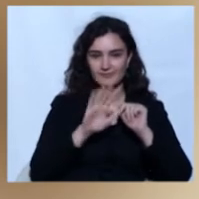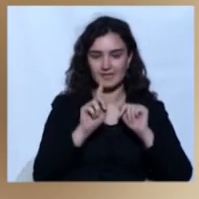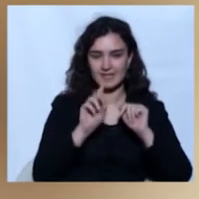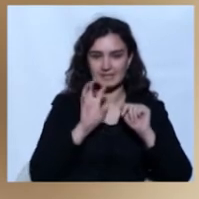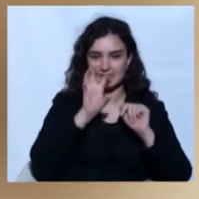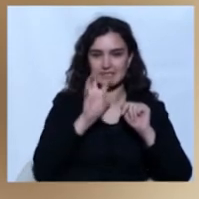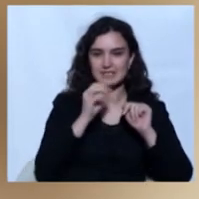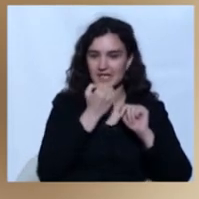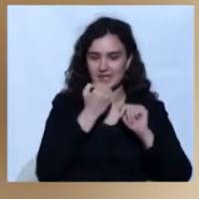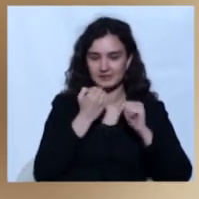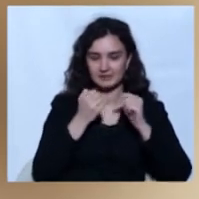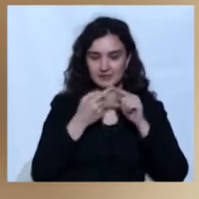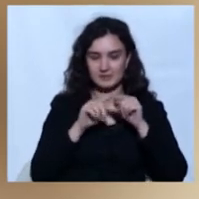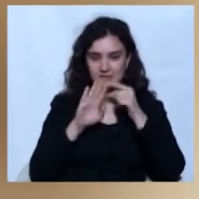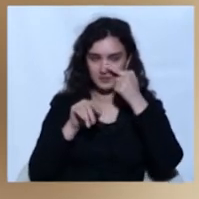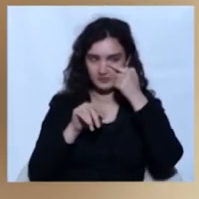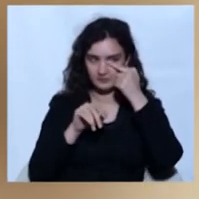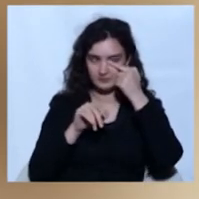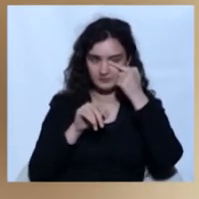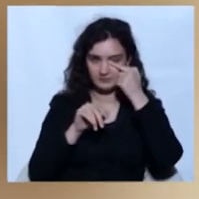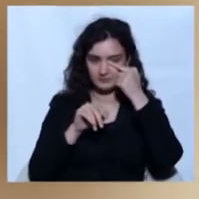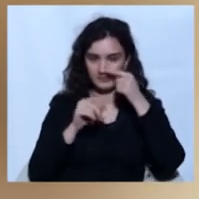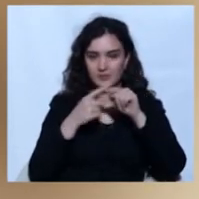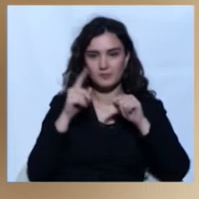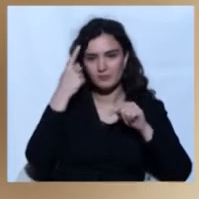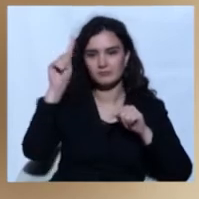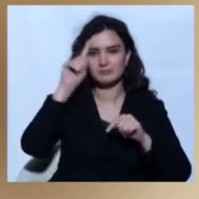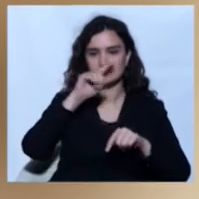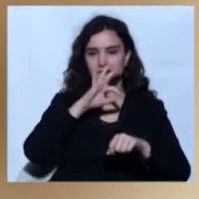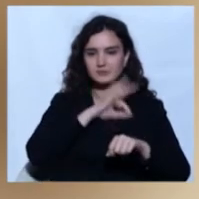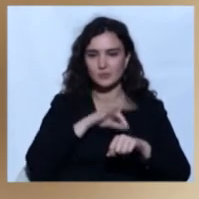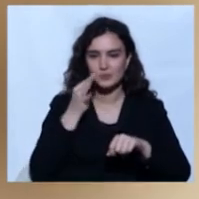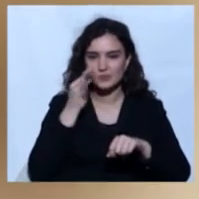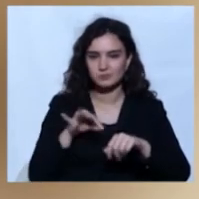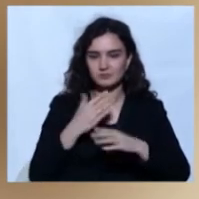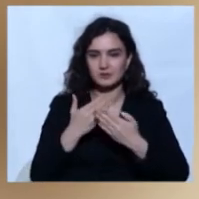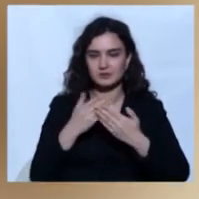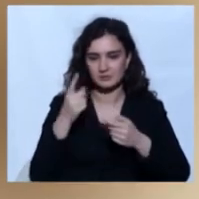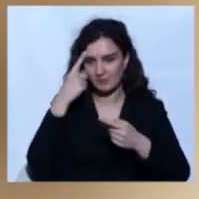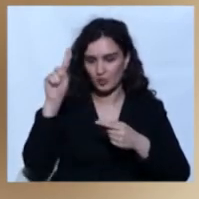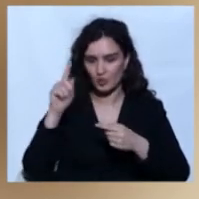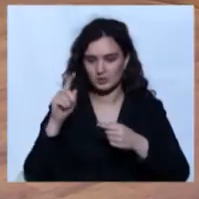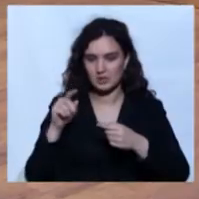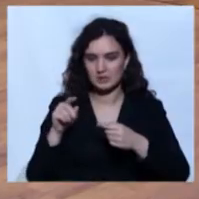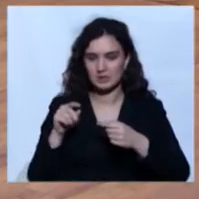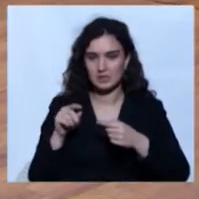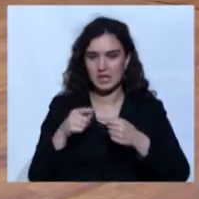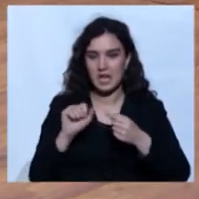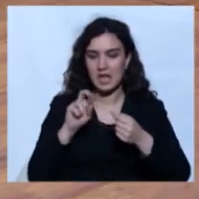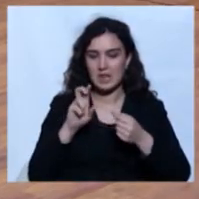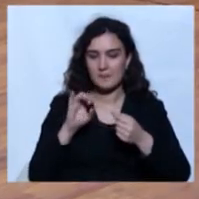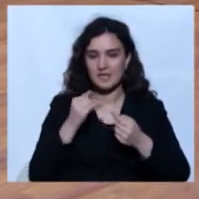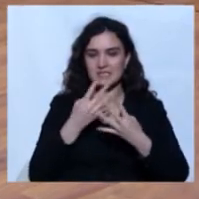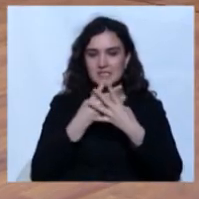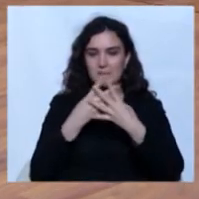საგნისა. გარდა ამისა, ალბერტიმ ხრიკი გამოიგონა ერთგვარი, მან გამოიგონა ხელსაწყო, რომელსაც ალბერტის